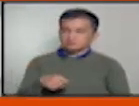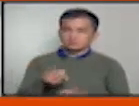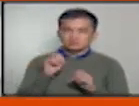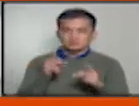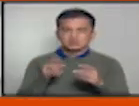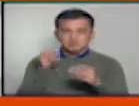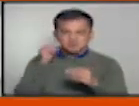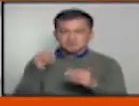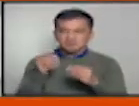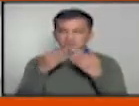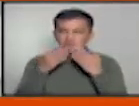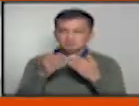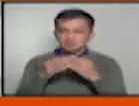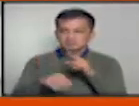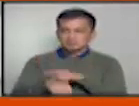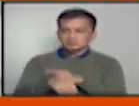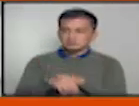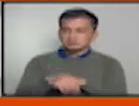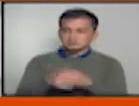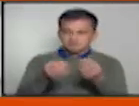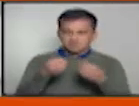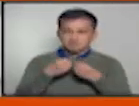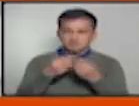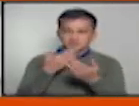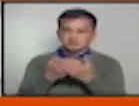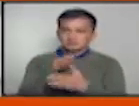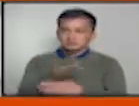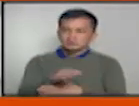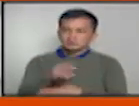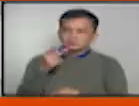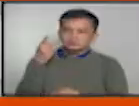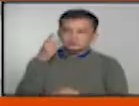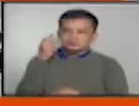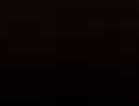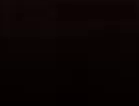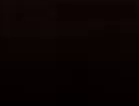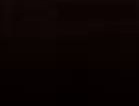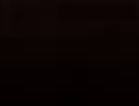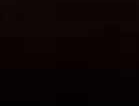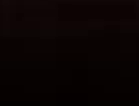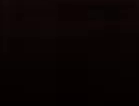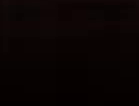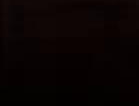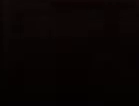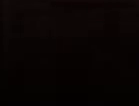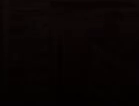Sige po. Ma'am, maraming salamat po sa time na binigyan nyo sa amin. Magandang tanghali po, Ma'am Cristel, ha? God bless po.